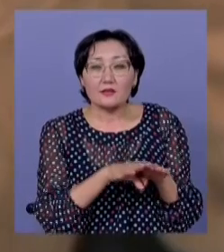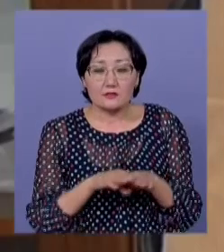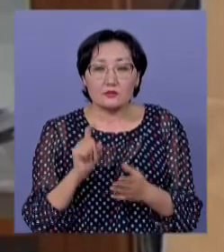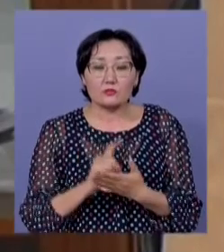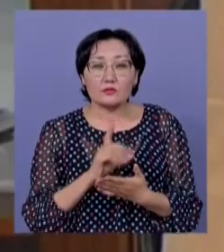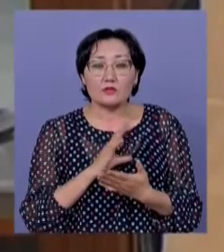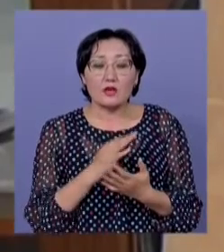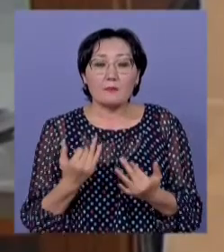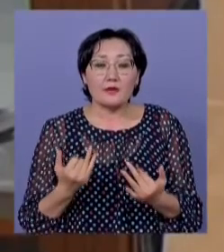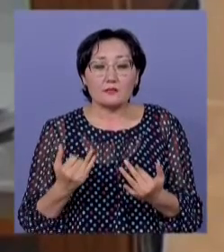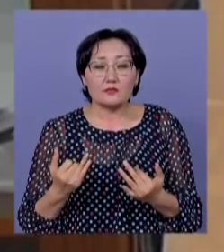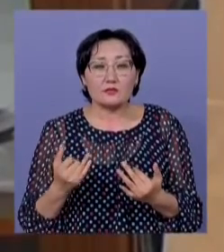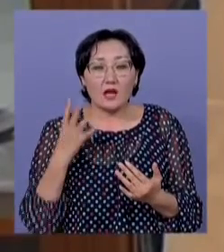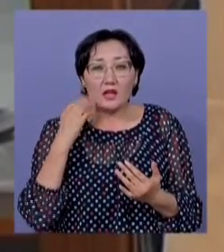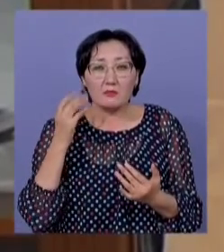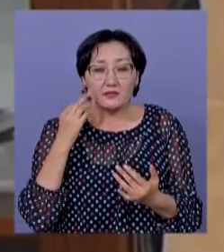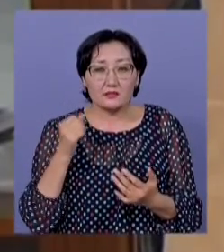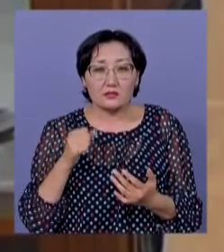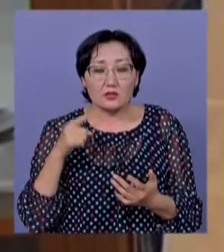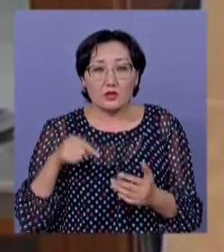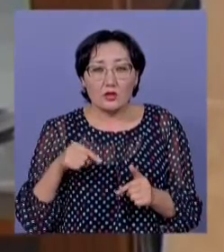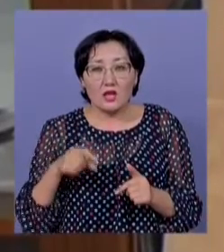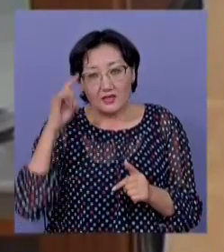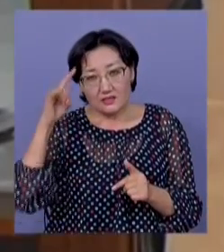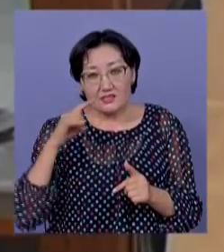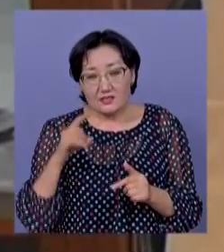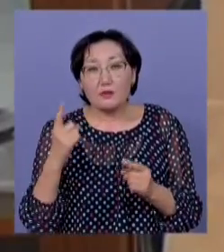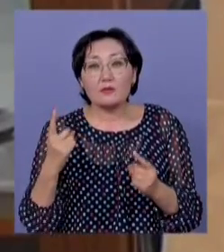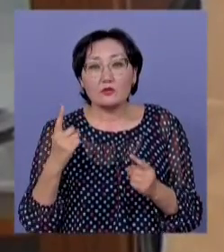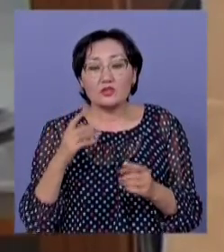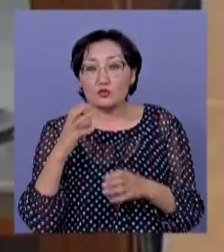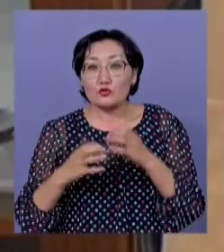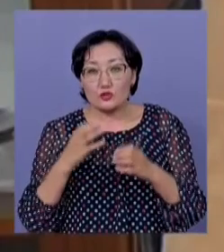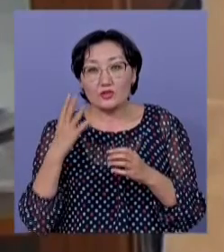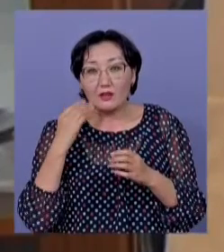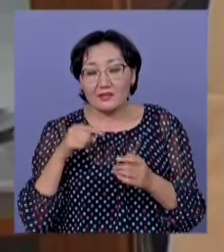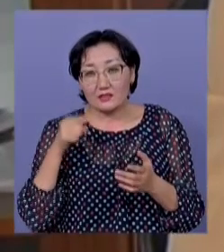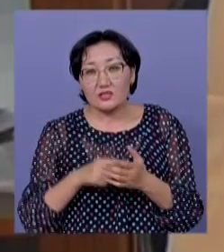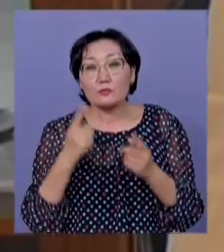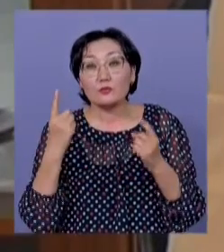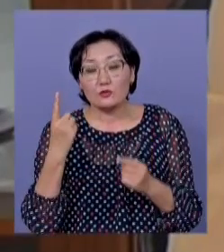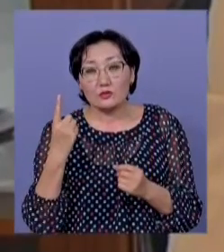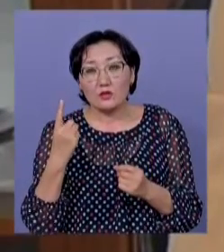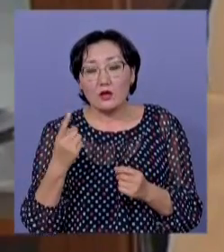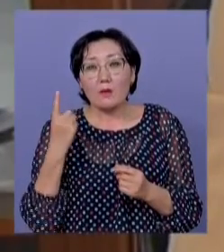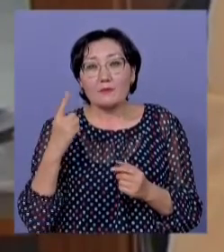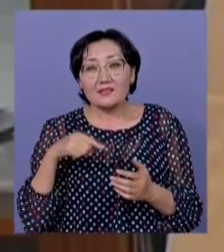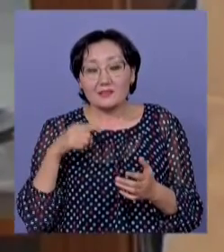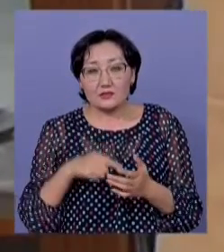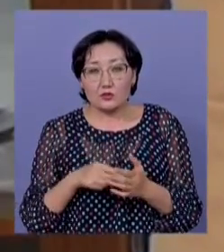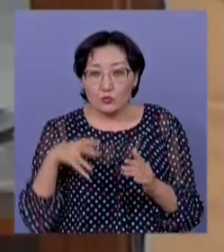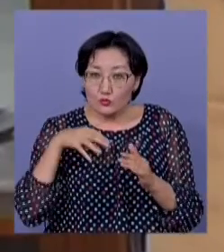үшін барлығымыз түсеміз, Алматы Қазақстанда біреу ғана ғой, дүниежүзінде біреу ғана Алматы. Сондықтан бір қаланың